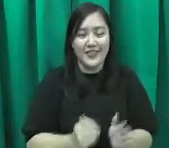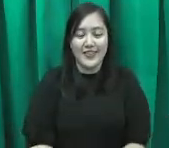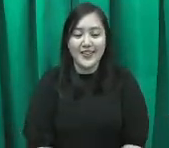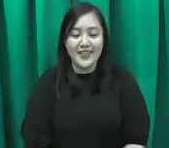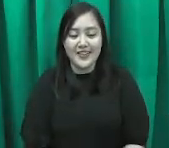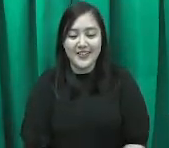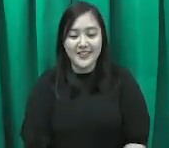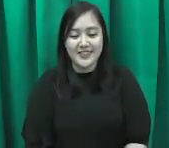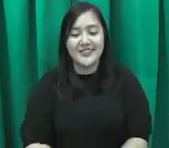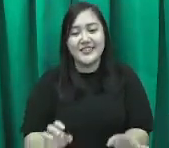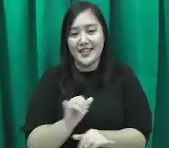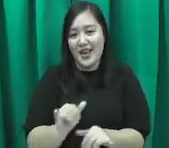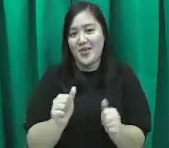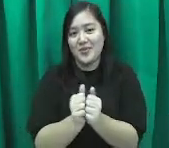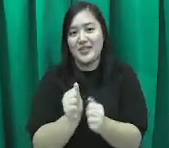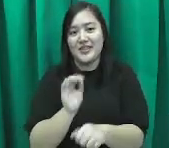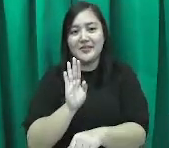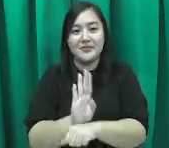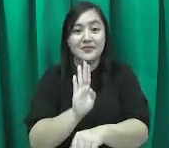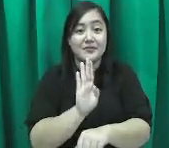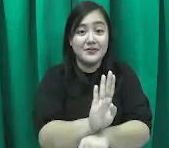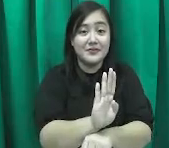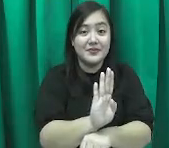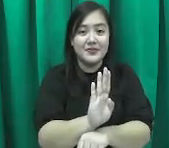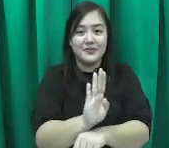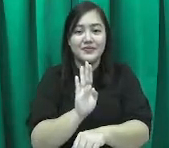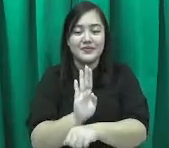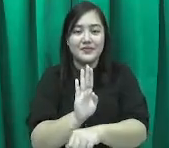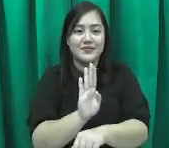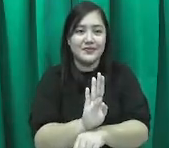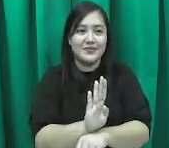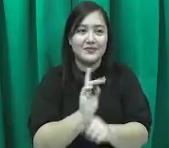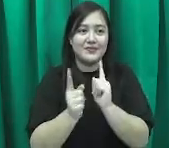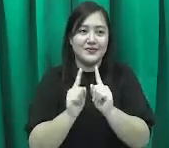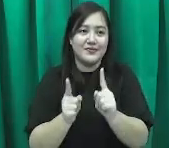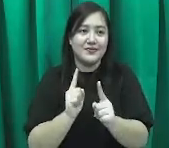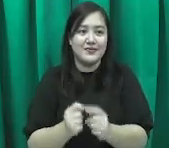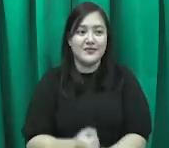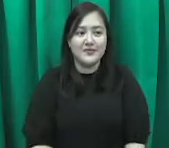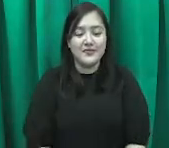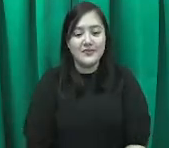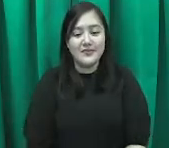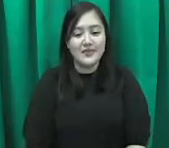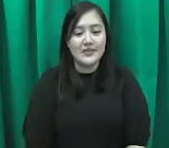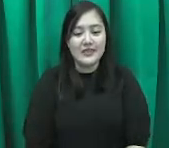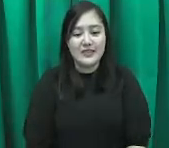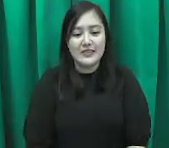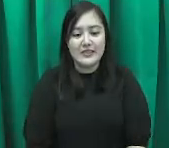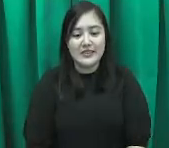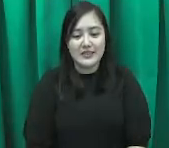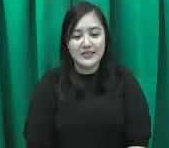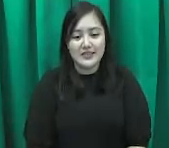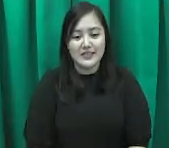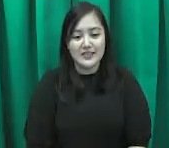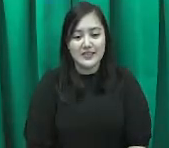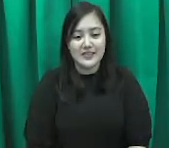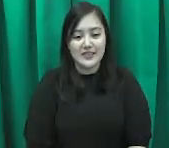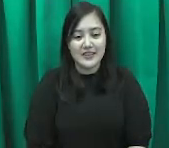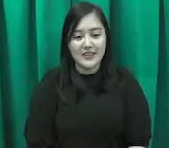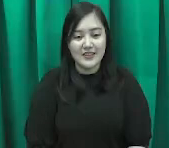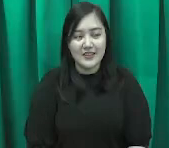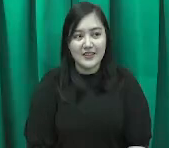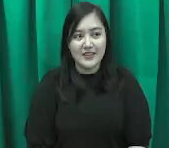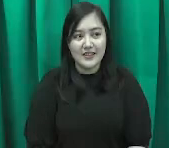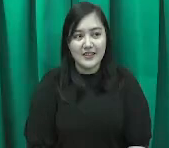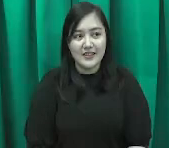business negotiation kayong dalawa. Yeah. Meron kayong MOA, meron kayong mga kung ano-anong mga ano nyo dyan na ipapalabas ninyo. Pero ang